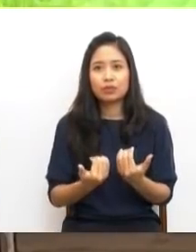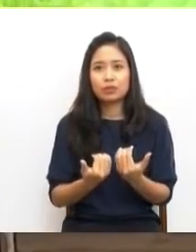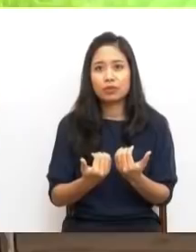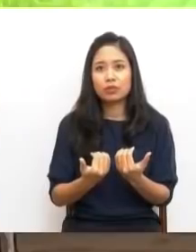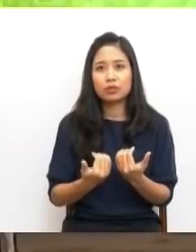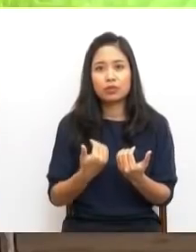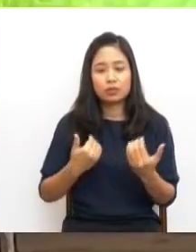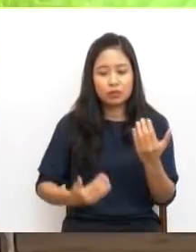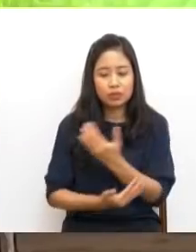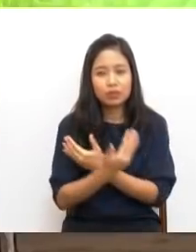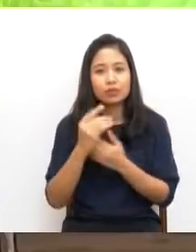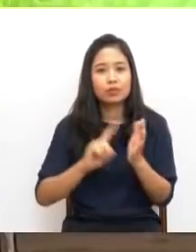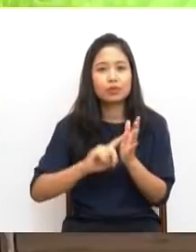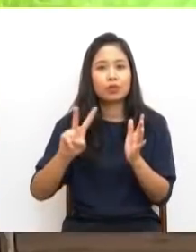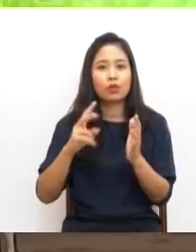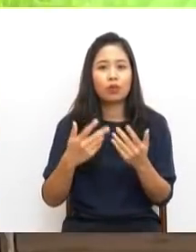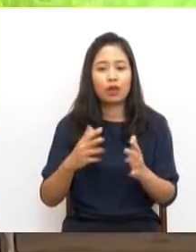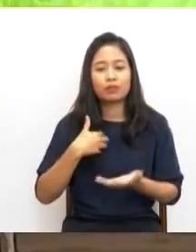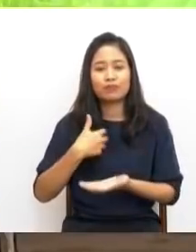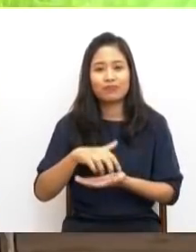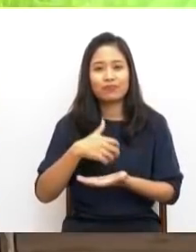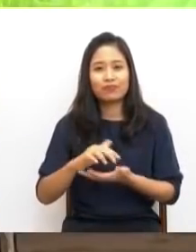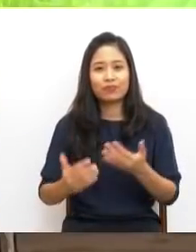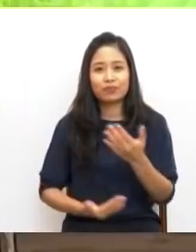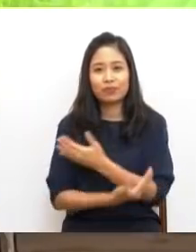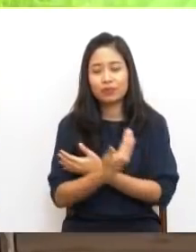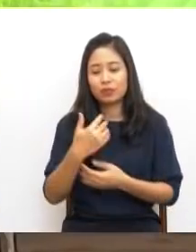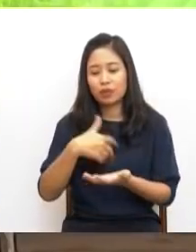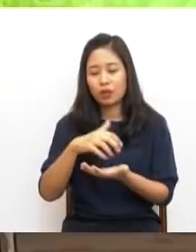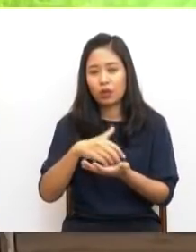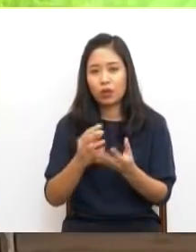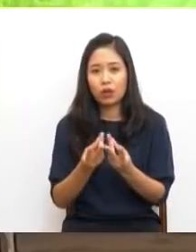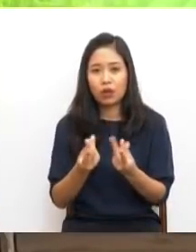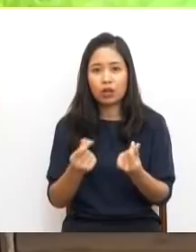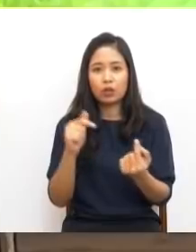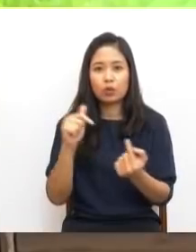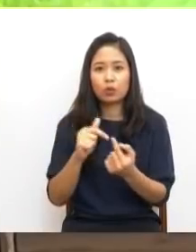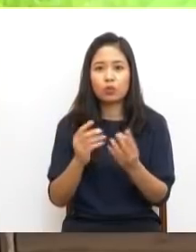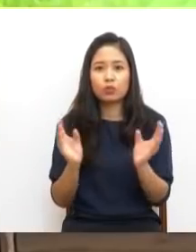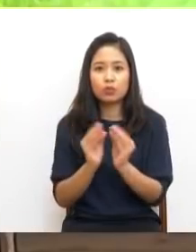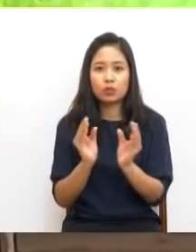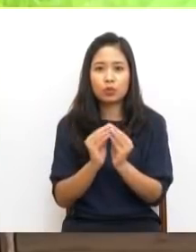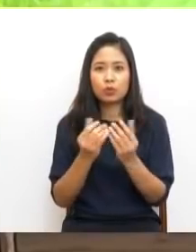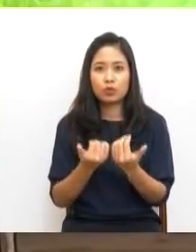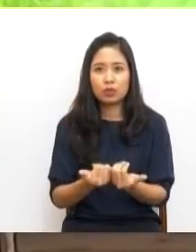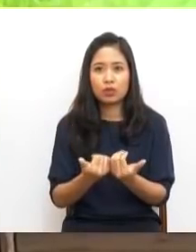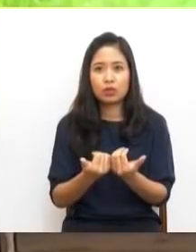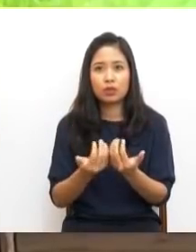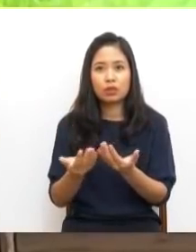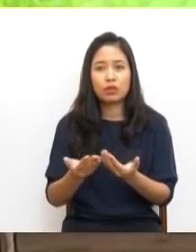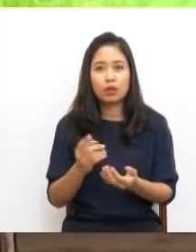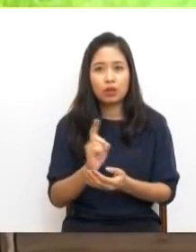ได้มีโอกาสได้มานำเสนอในรายละเอียดของการประชุมนะครับผมเองก็ขอเรียนว่าเราจ